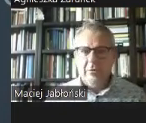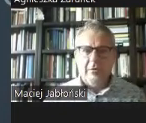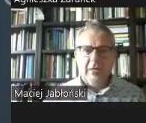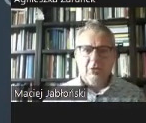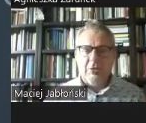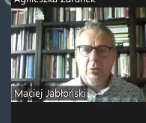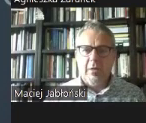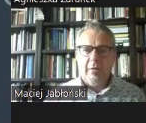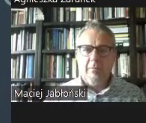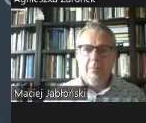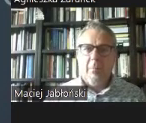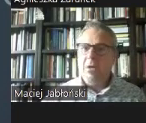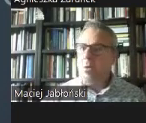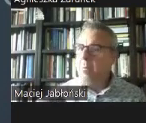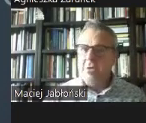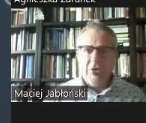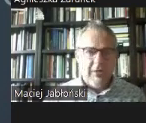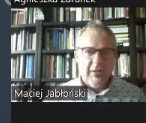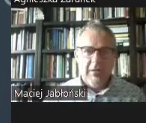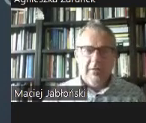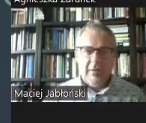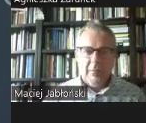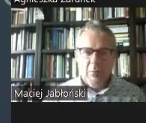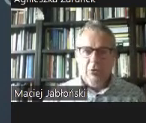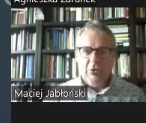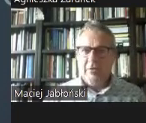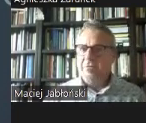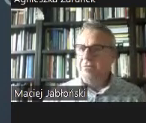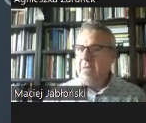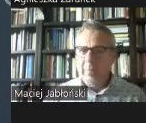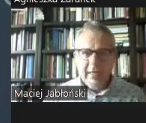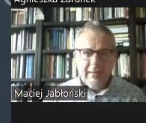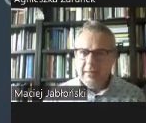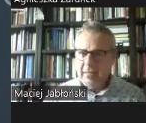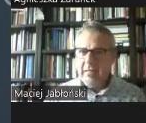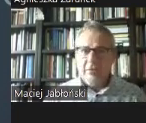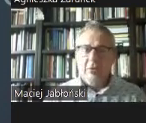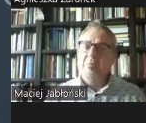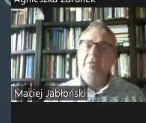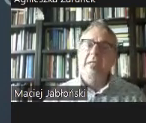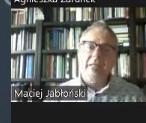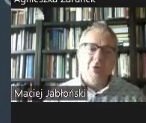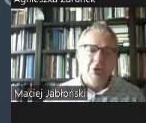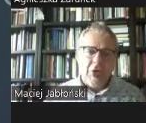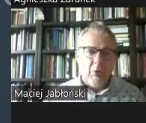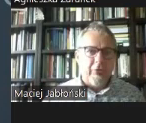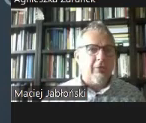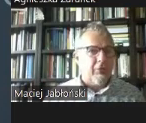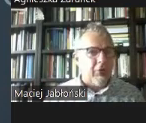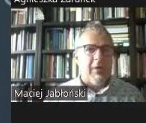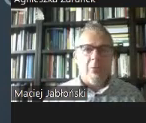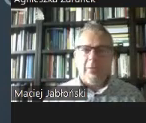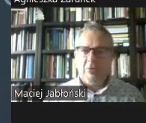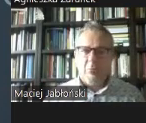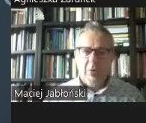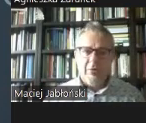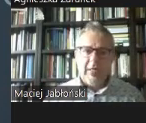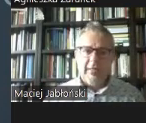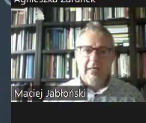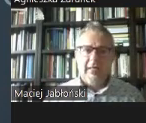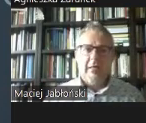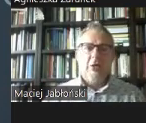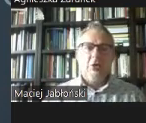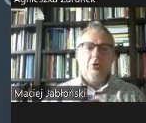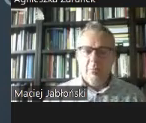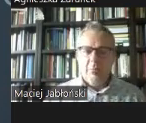osoby też, które mają myśli samobójcze, depresji i tak dalej, to jakby te czynniki ludzkie też mają na to wpływ i